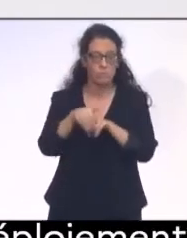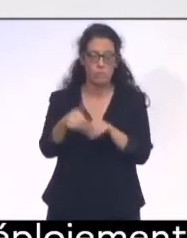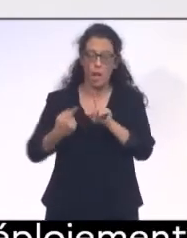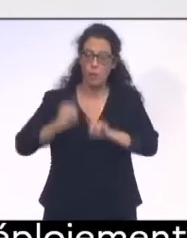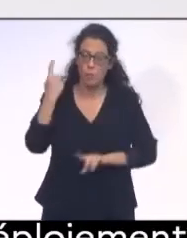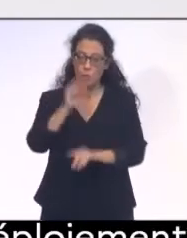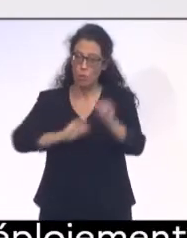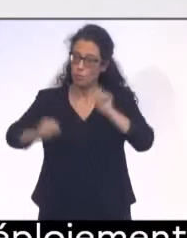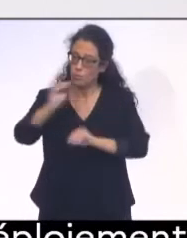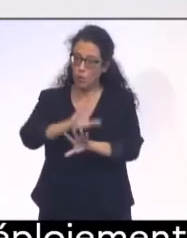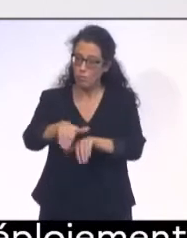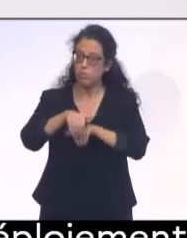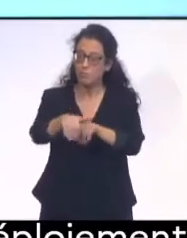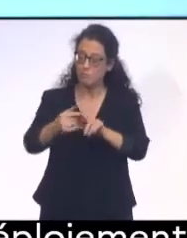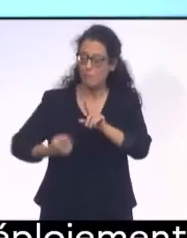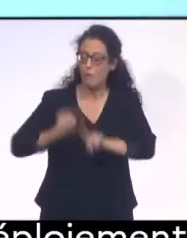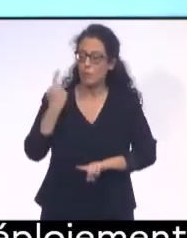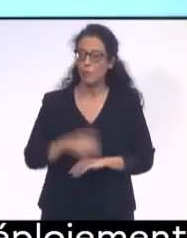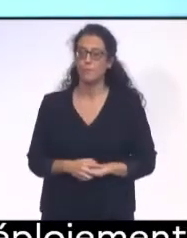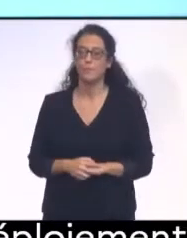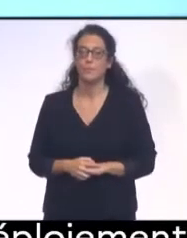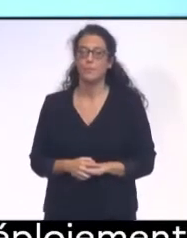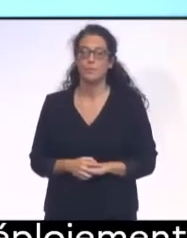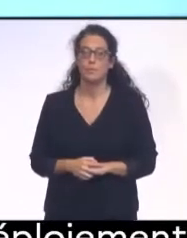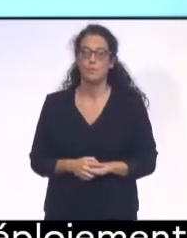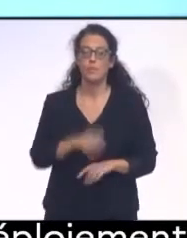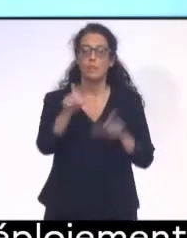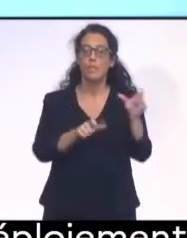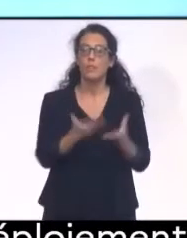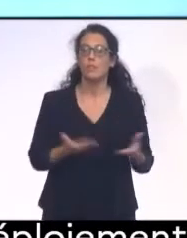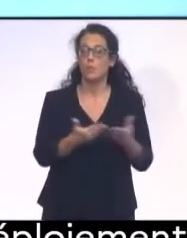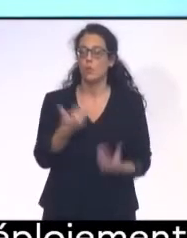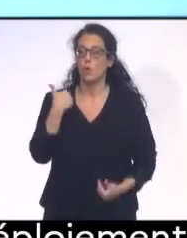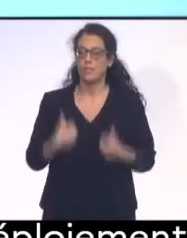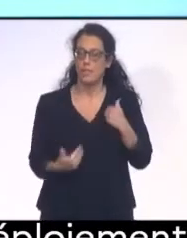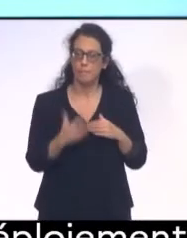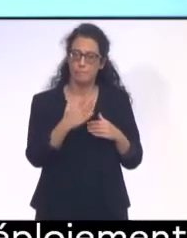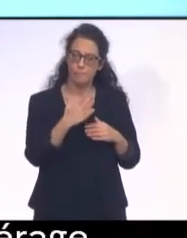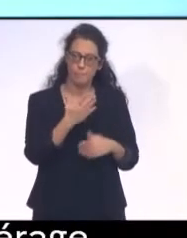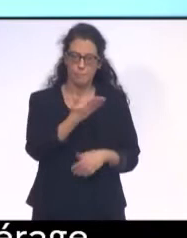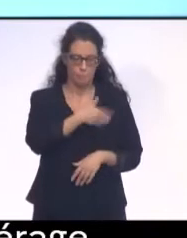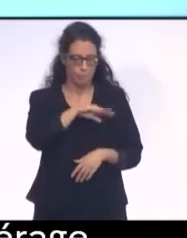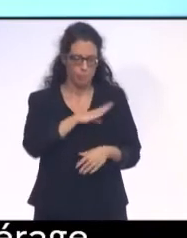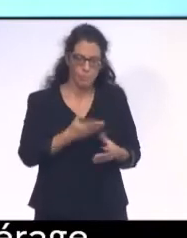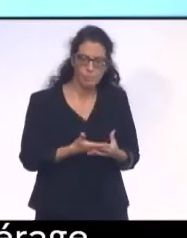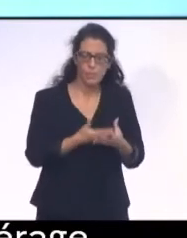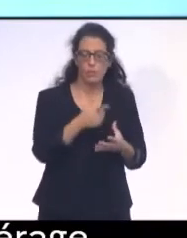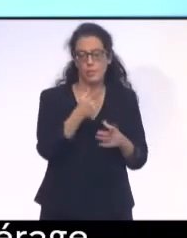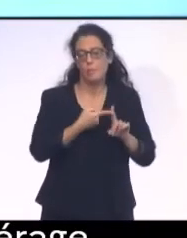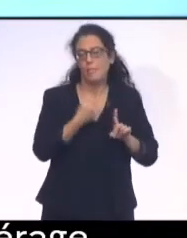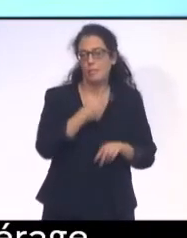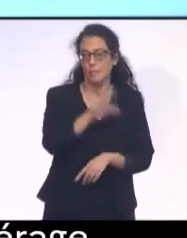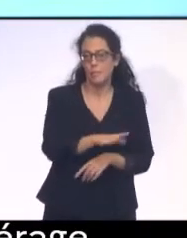important. La prise en charge des besoins spécifiques des personnes en situation de handicap. Un référent